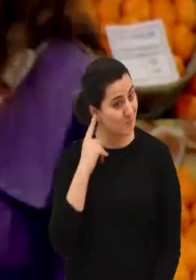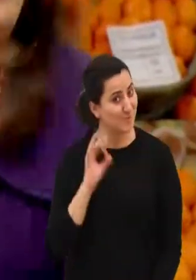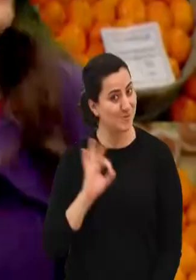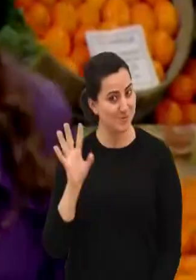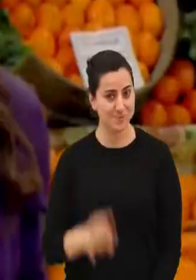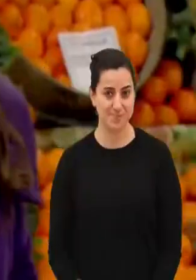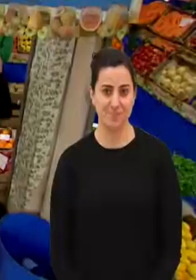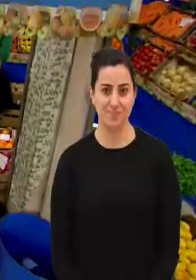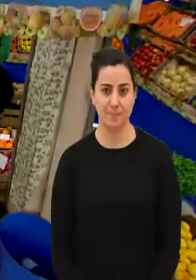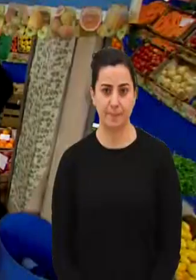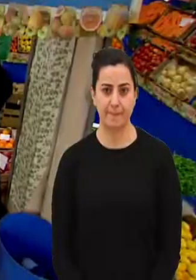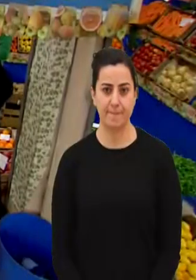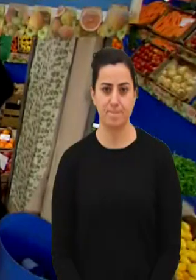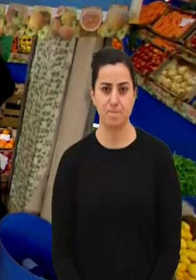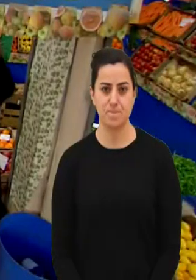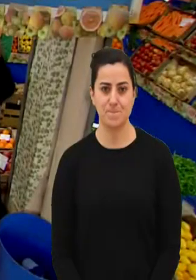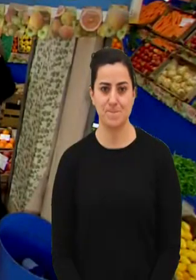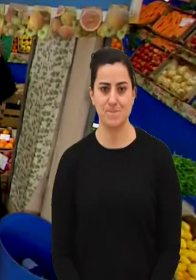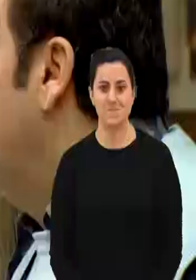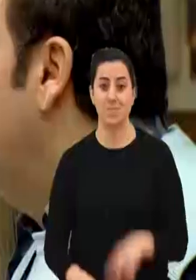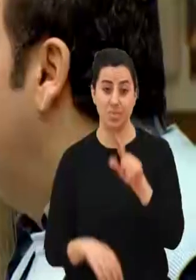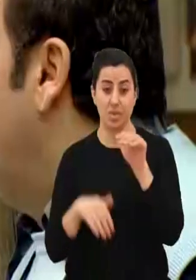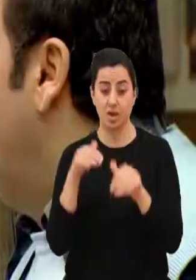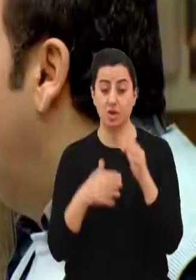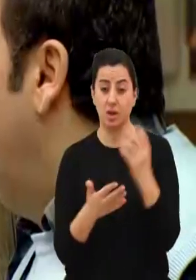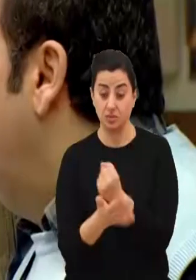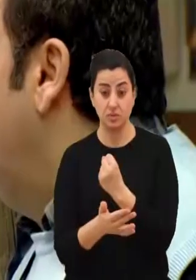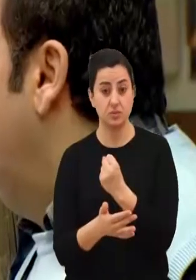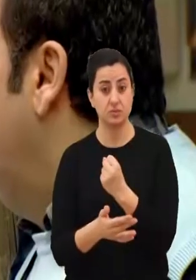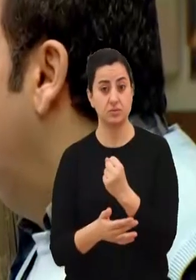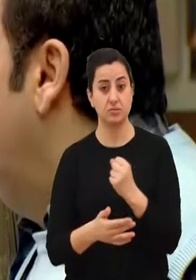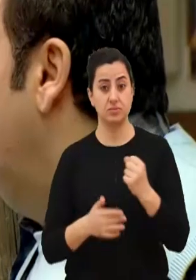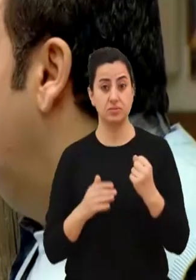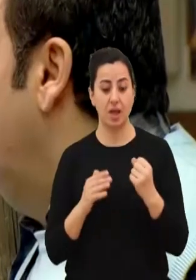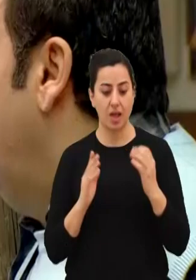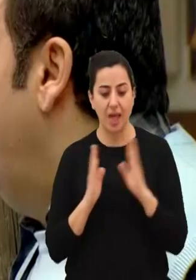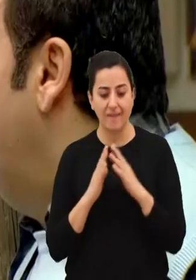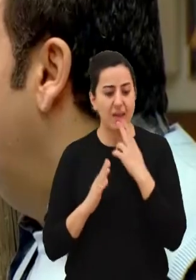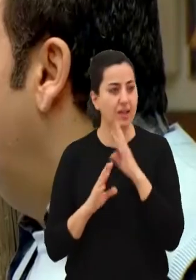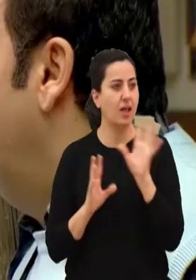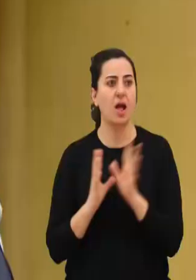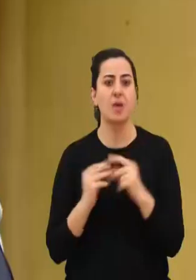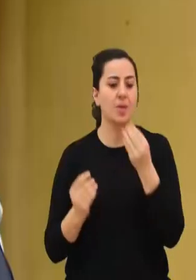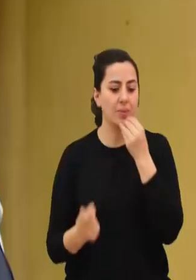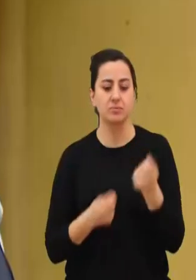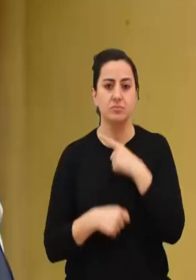değil mi? Vallahi bu Mustafa seçimi kazanırsa evde yemek yapacak hanım bulamayız